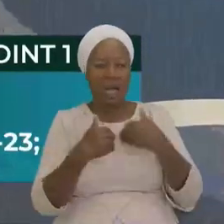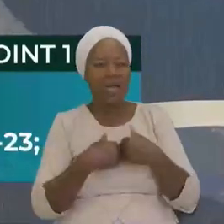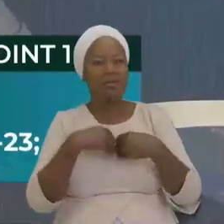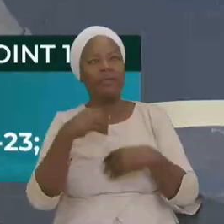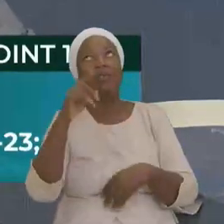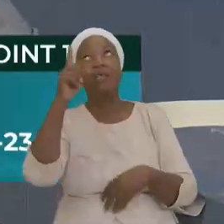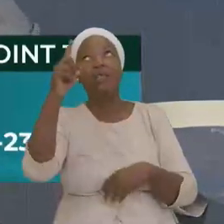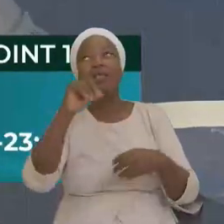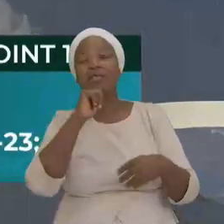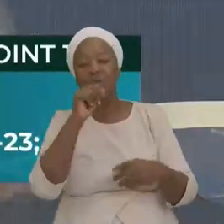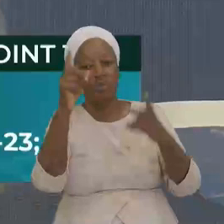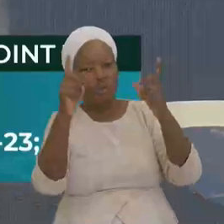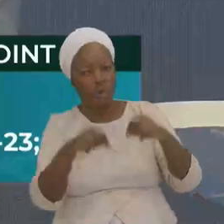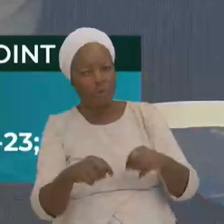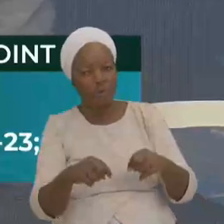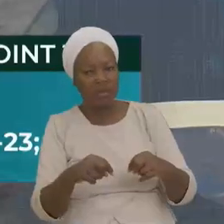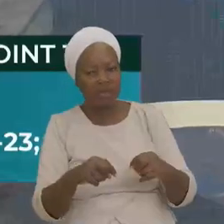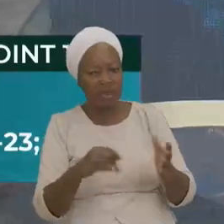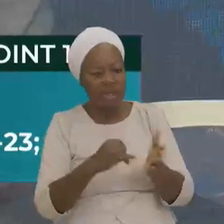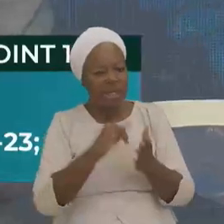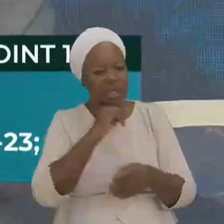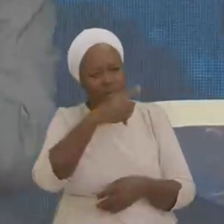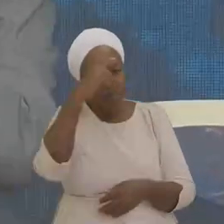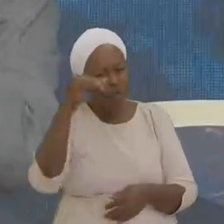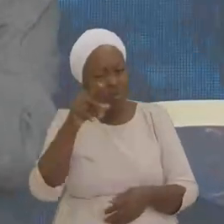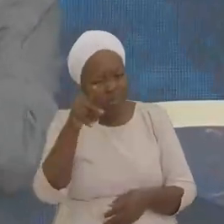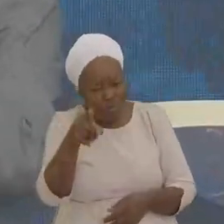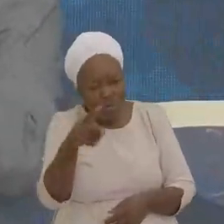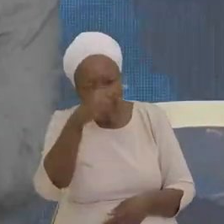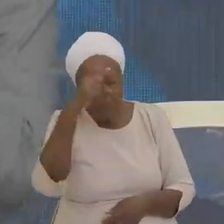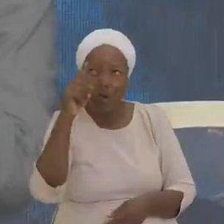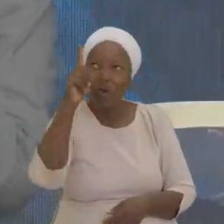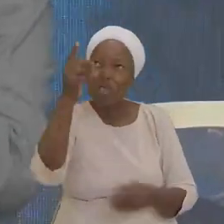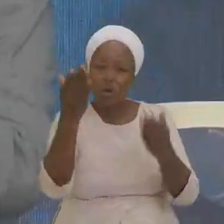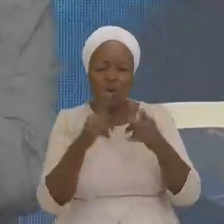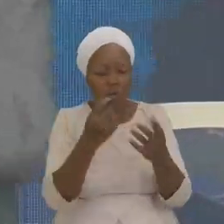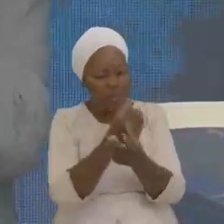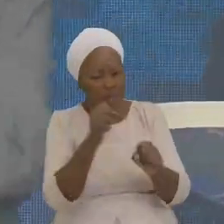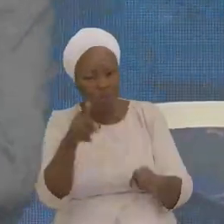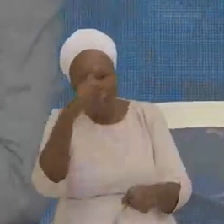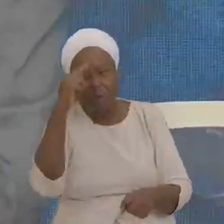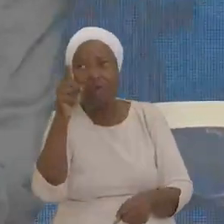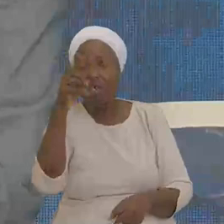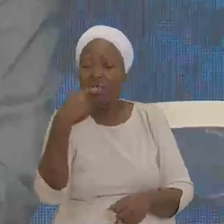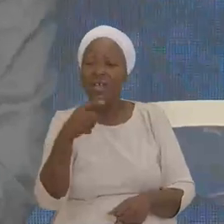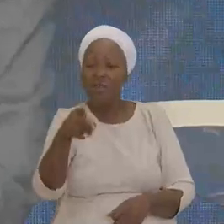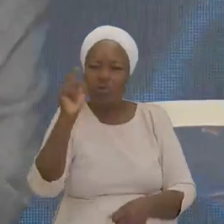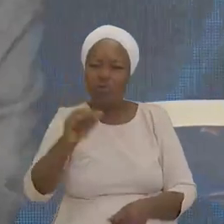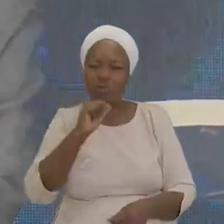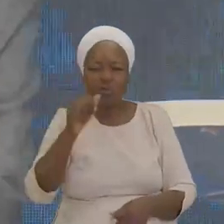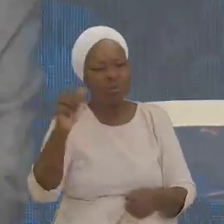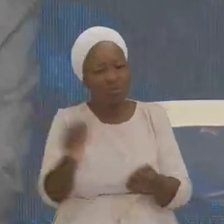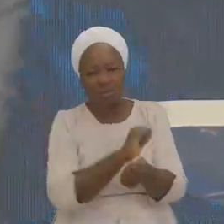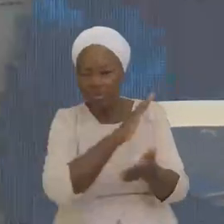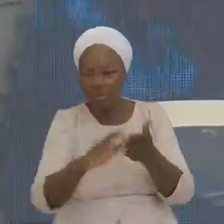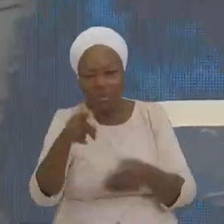Pourquoi n'est-il pas encore venu? À cause de toi. Parce qu'il veut te sauver. Il dit, tu ne